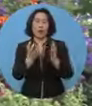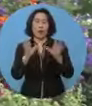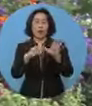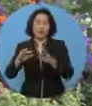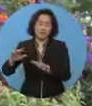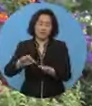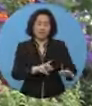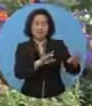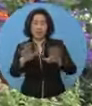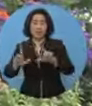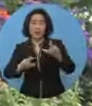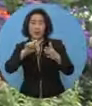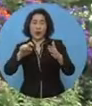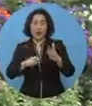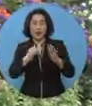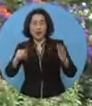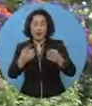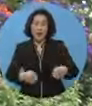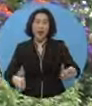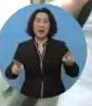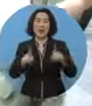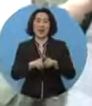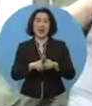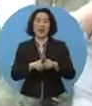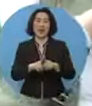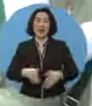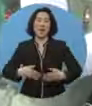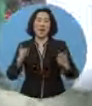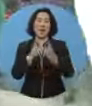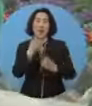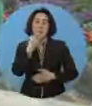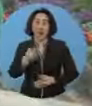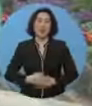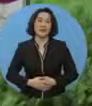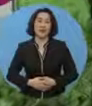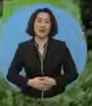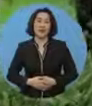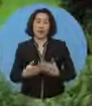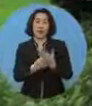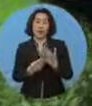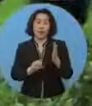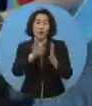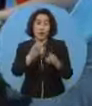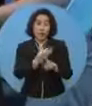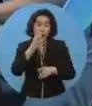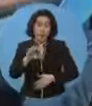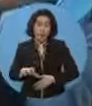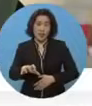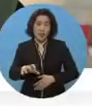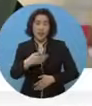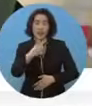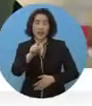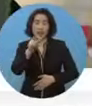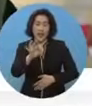나비의 국무 속에서 가족과 함께 해맑은 남도의 봄을 만나 볼 수 있습니다 녹차 수도 보성에서 는